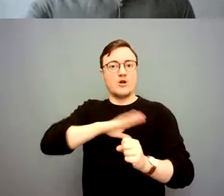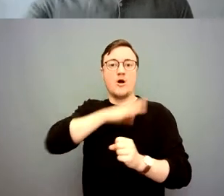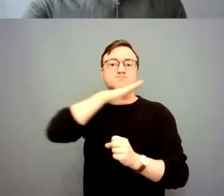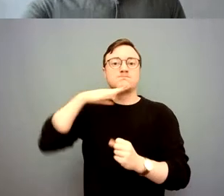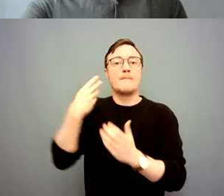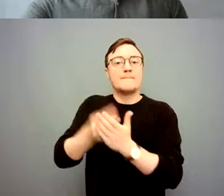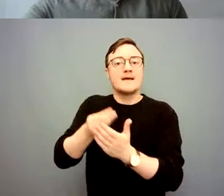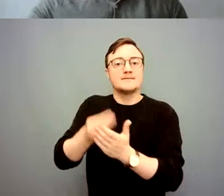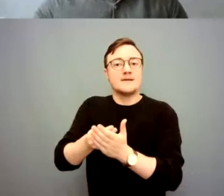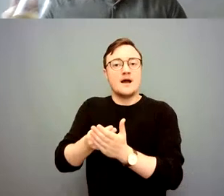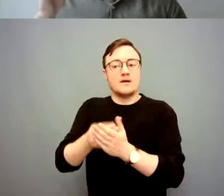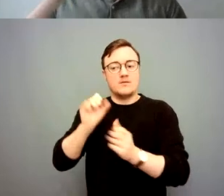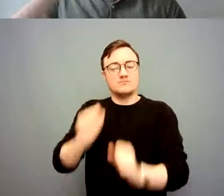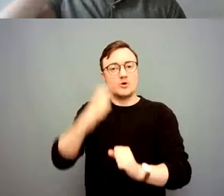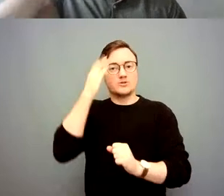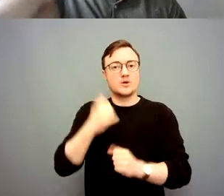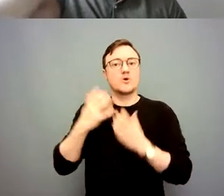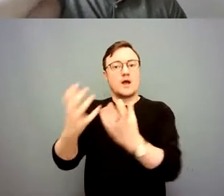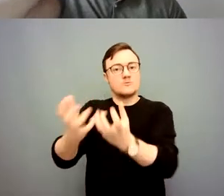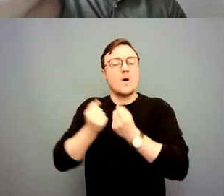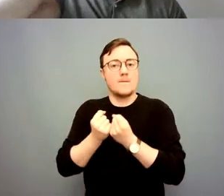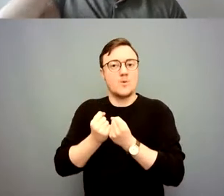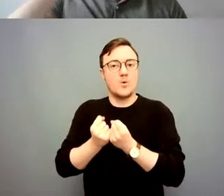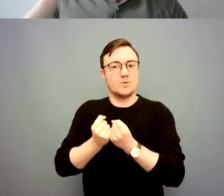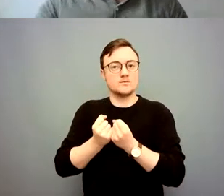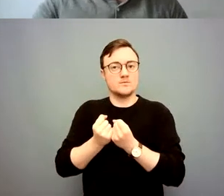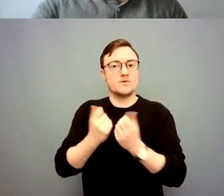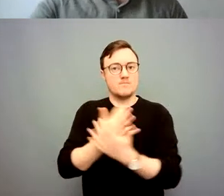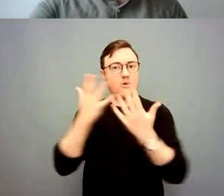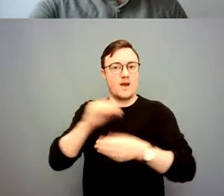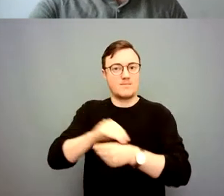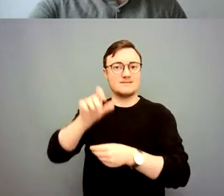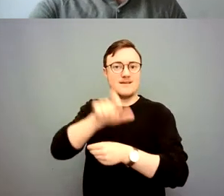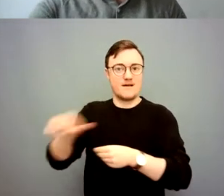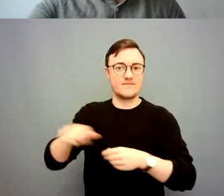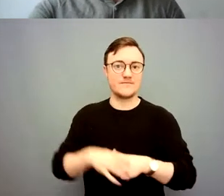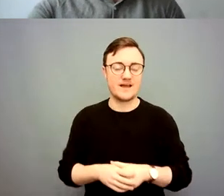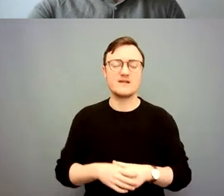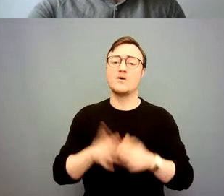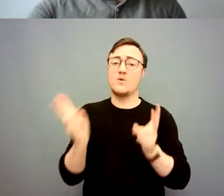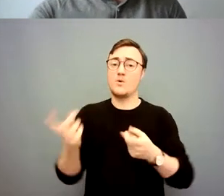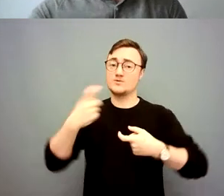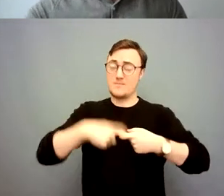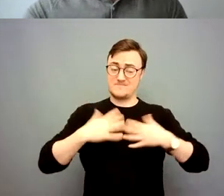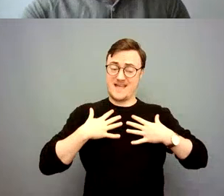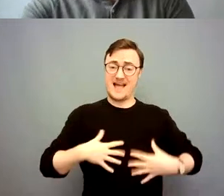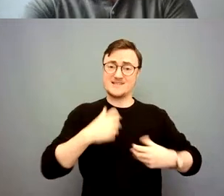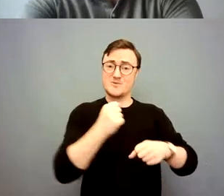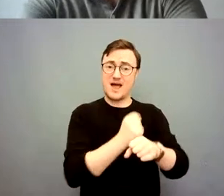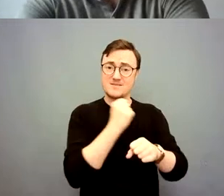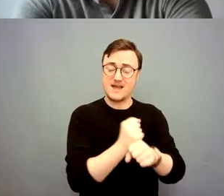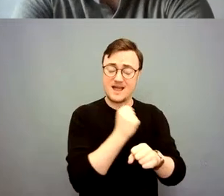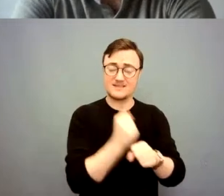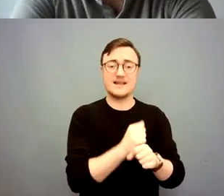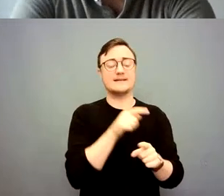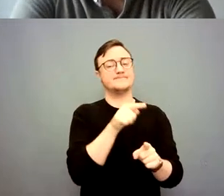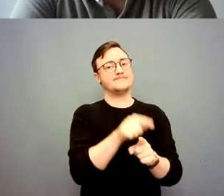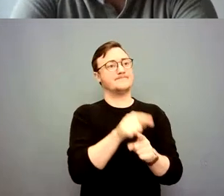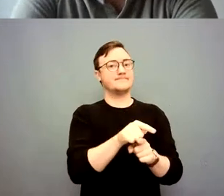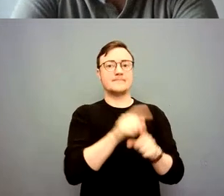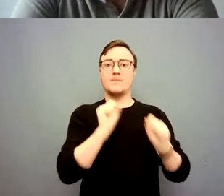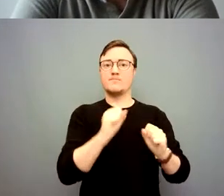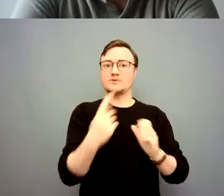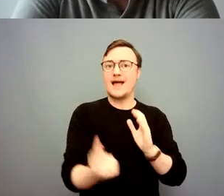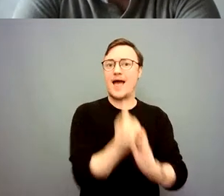och de behov som finns i det patientunderlag man har. Jag tror också när det kommer till hälsoarbetet att det behöver ju ske väldigt